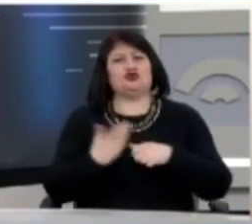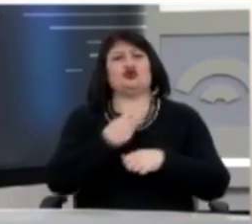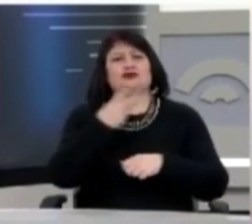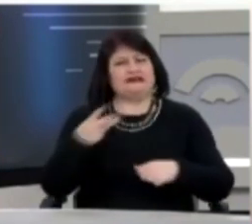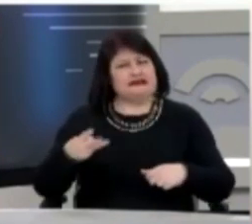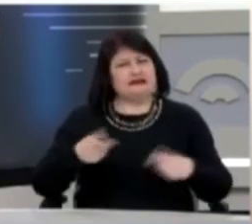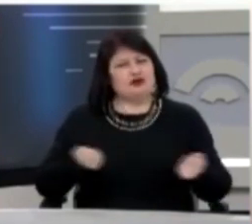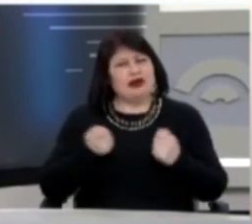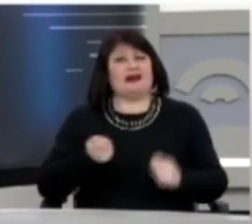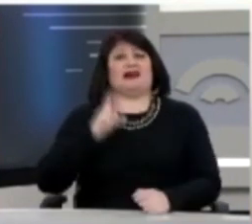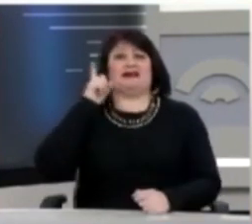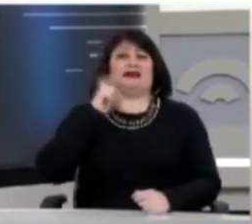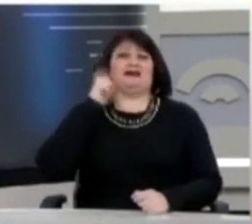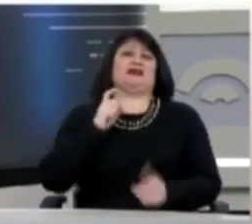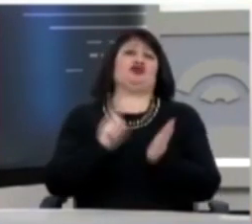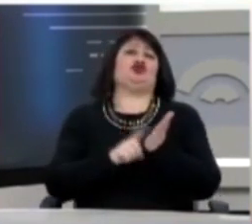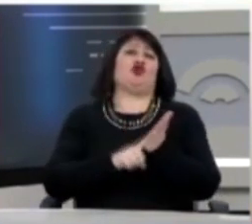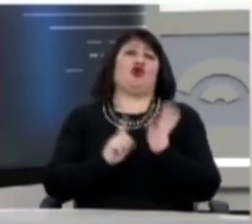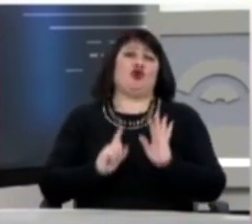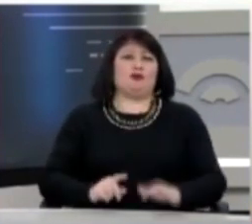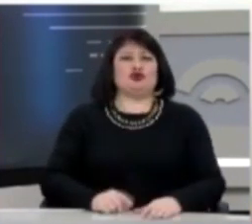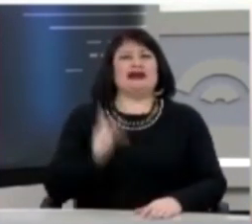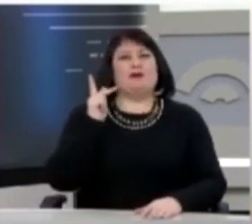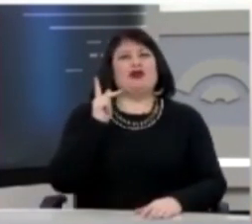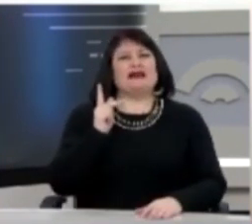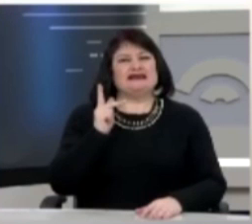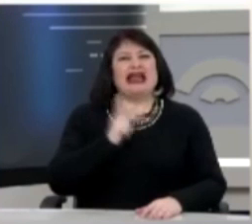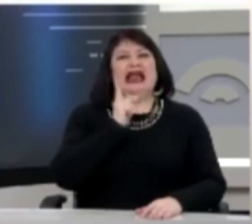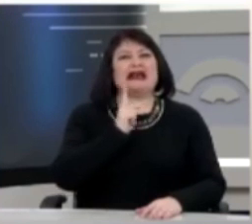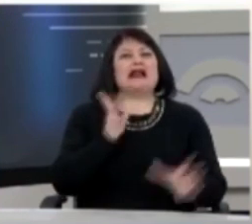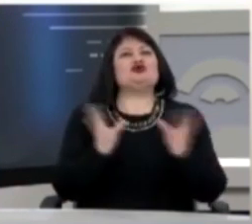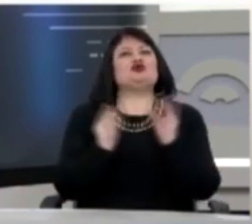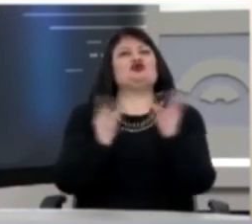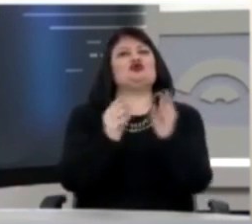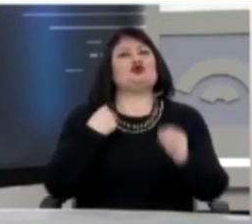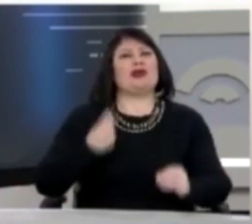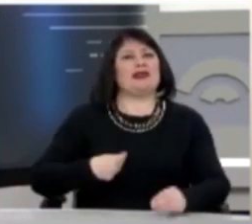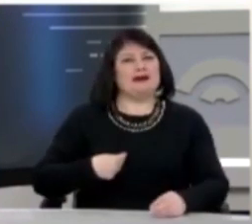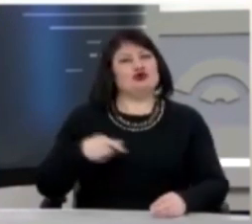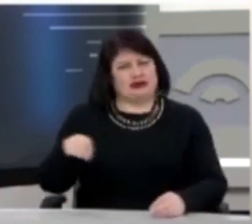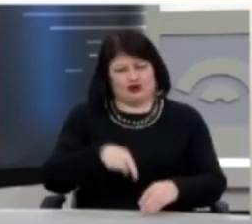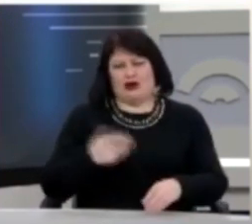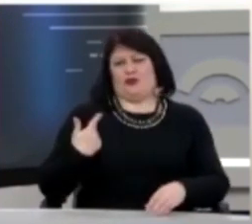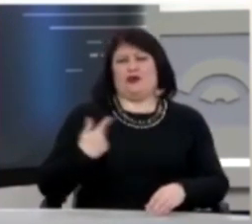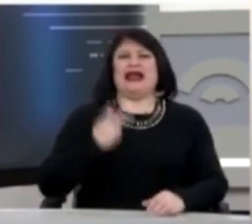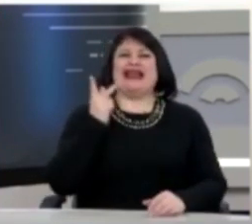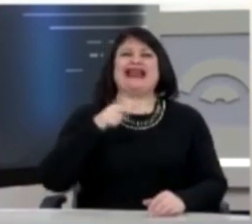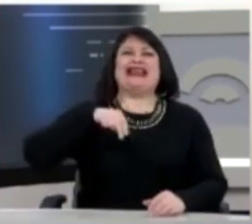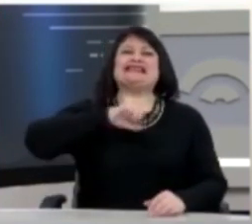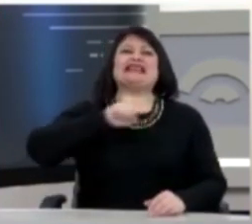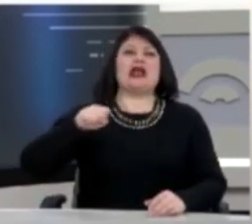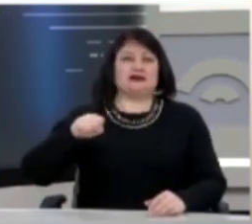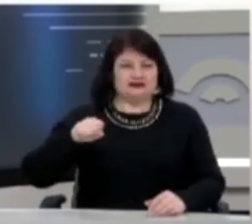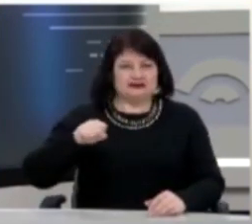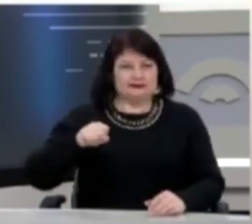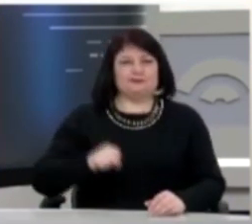ΣΥΡΙΖΑ με τους γνωστούς νόμους, Καποδίστρια, Καλλικράτη, αλλά και με τον Κλισθένη. Υλοποιήθηκαν τα